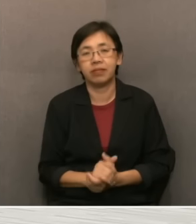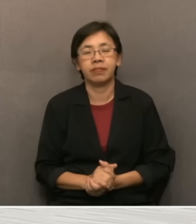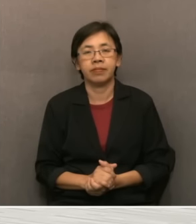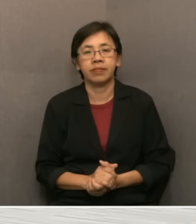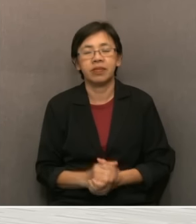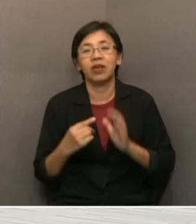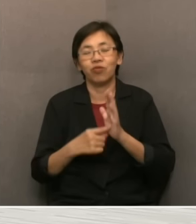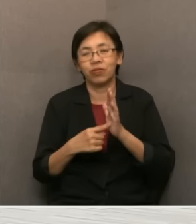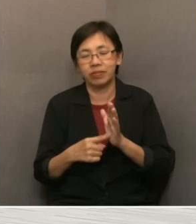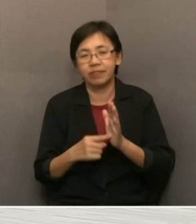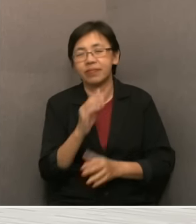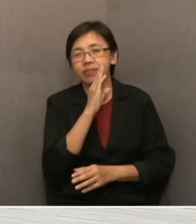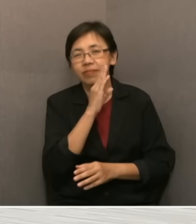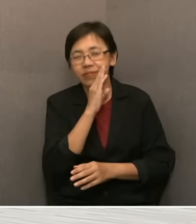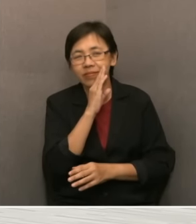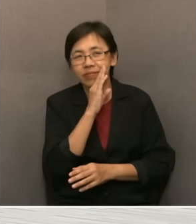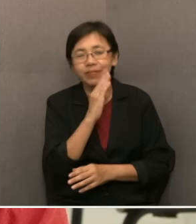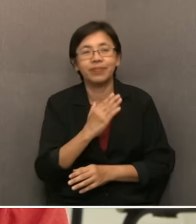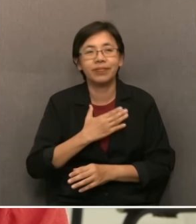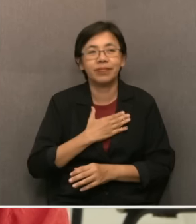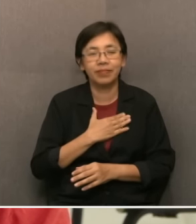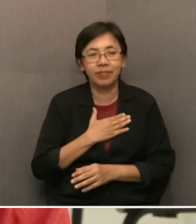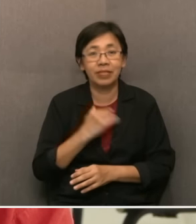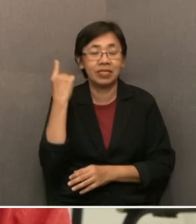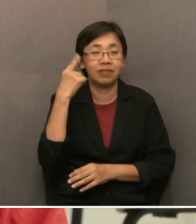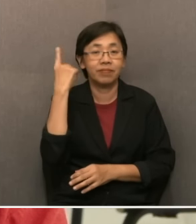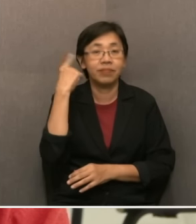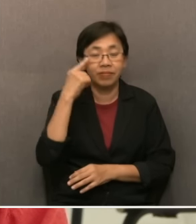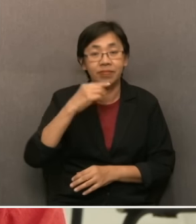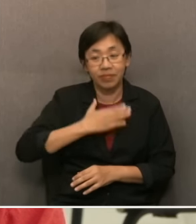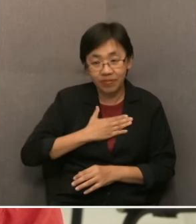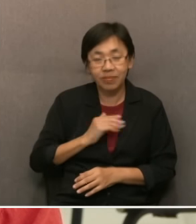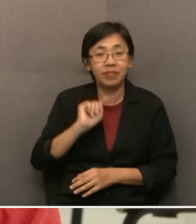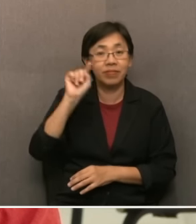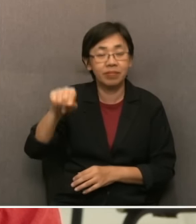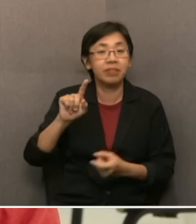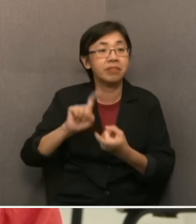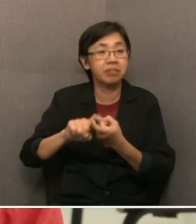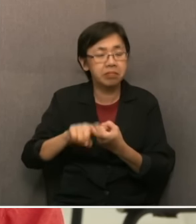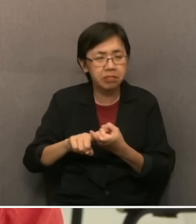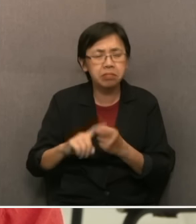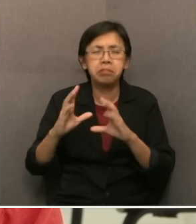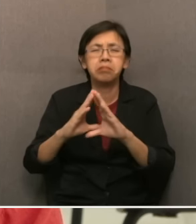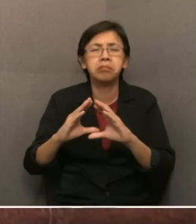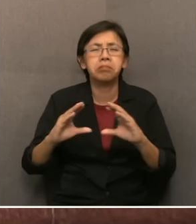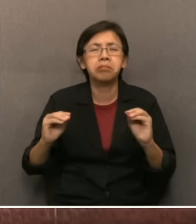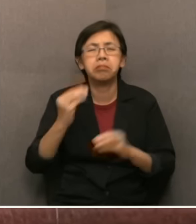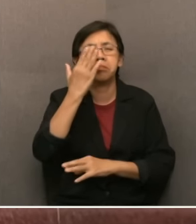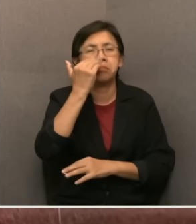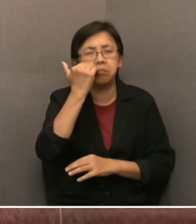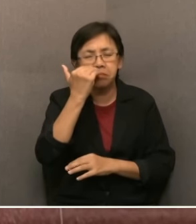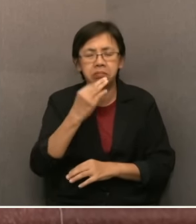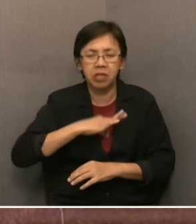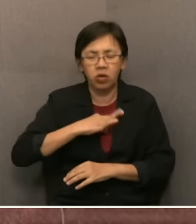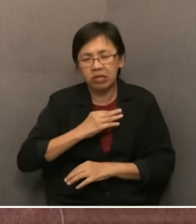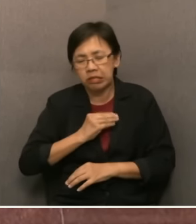อย่างยกตัวอย่างคือใกล้ตัวเลยนะคะการท่องเที่ยวจากเราไปรัสเซียเองเหมือนกันเงี้ยค่ะมันก็ซบเซาลงเพราะว่าไอ้ความหวั่น